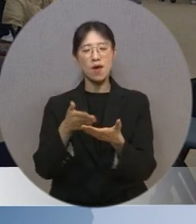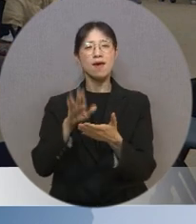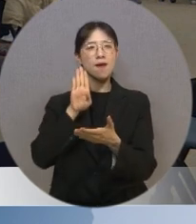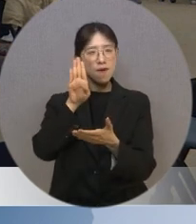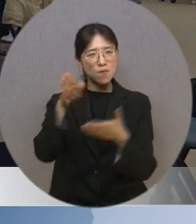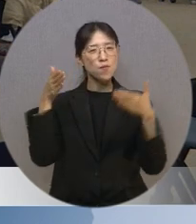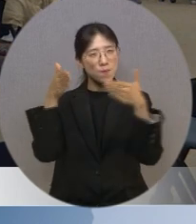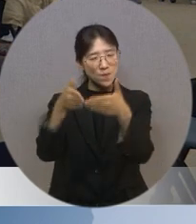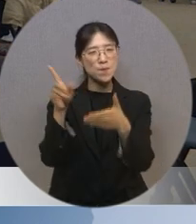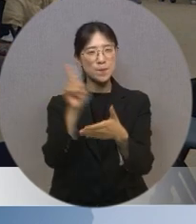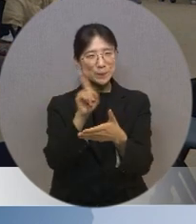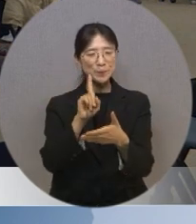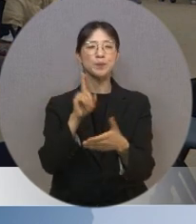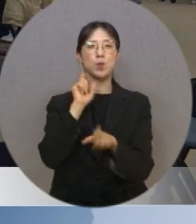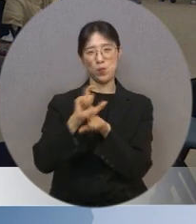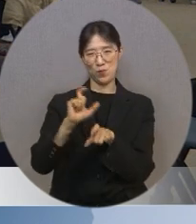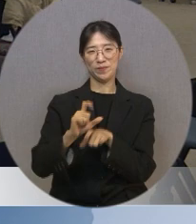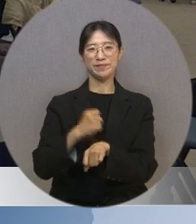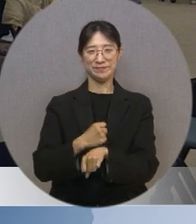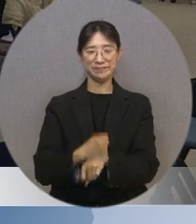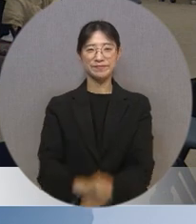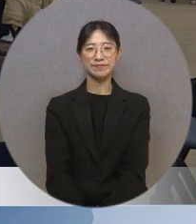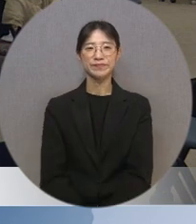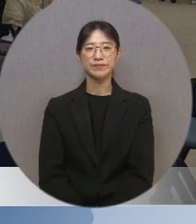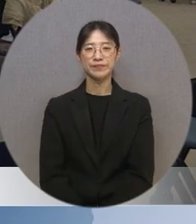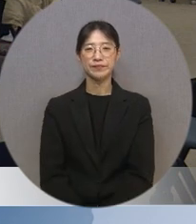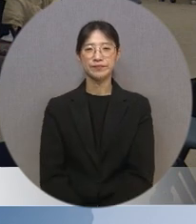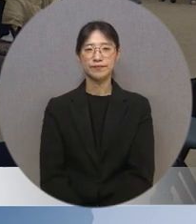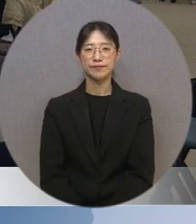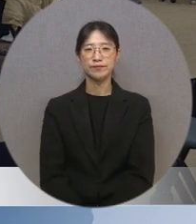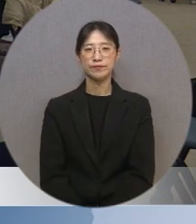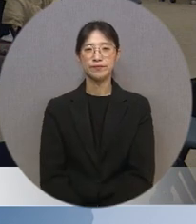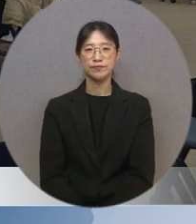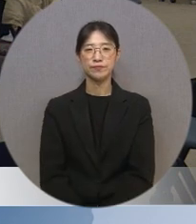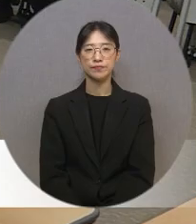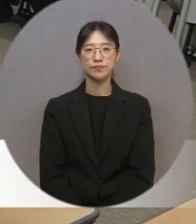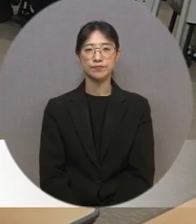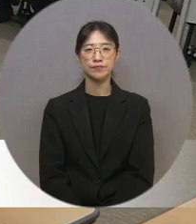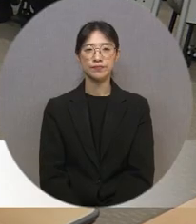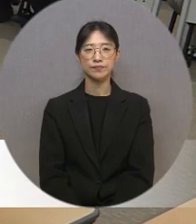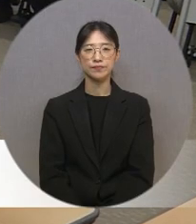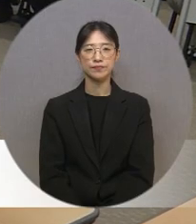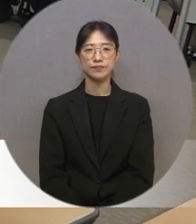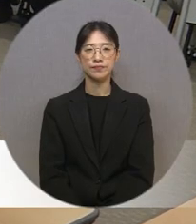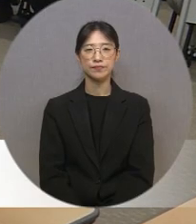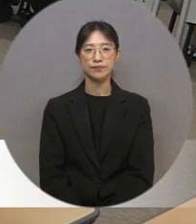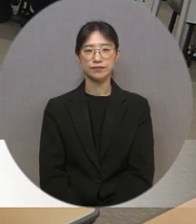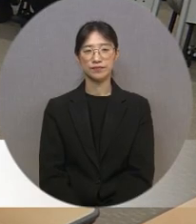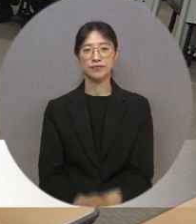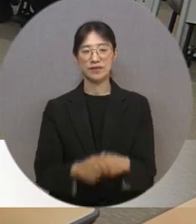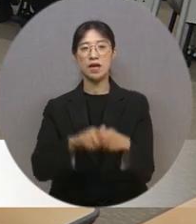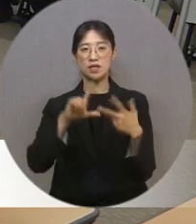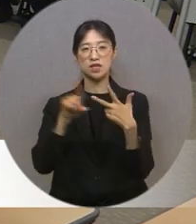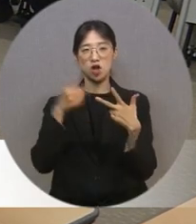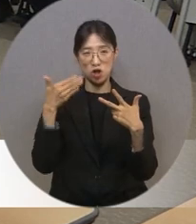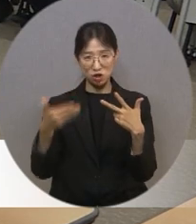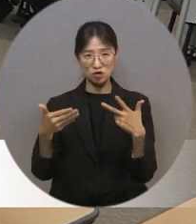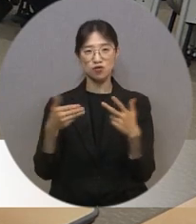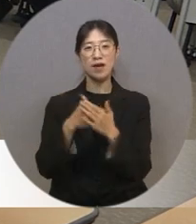대해 고민하는 시간을 가졌는데요. 정유정 기자입니다. 지난 9일